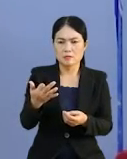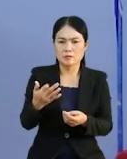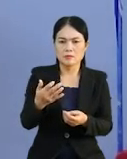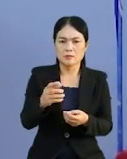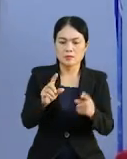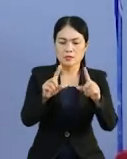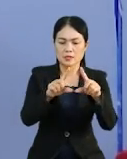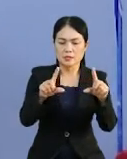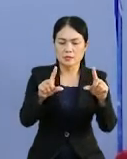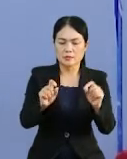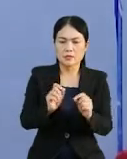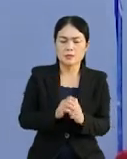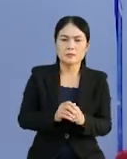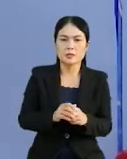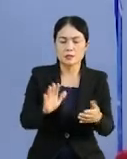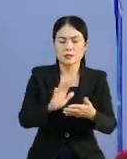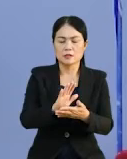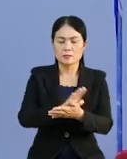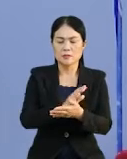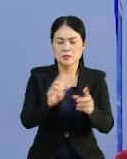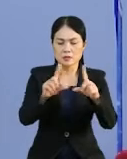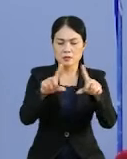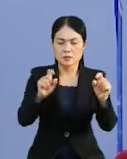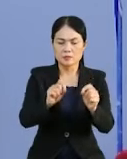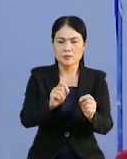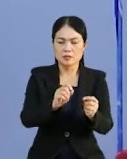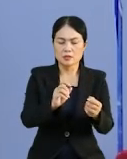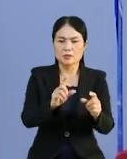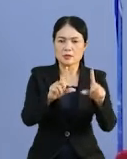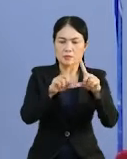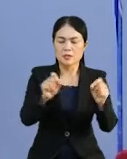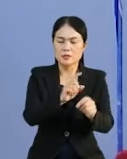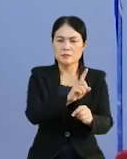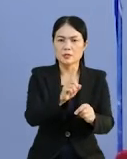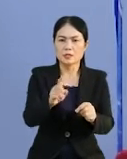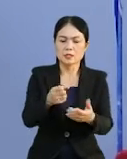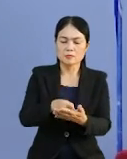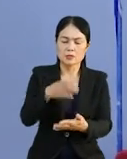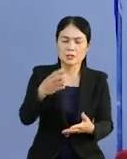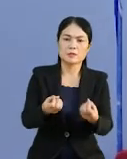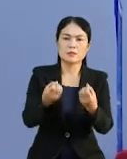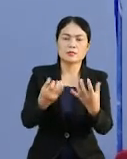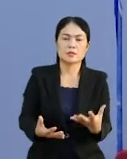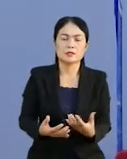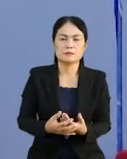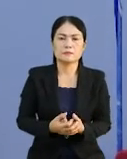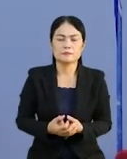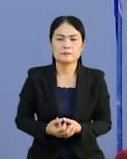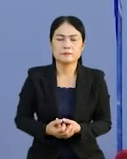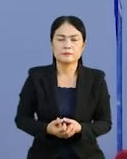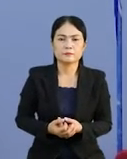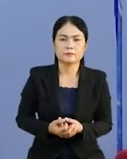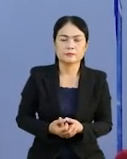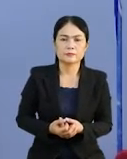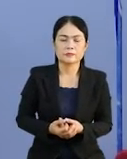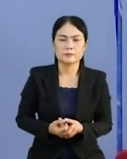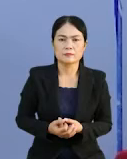lật hai cọ đạp prạ sẩn lật nỉ muối nỉ muối ta miên lầm lại còn màn